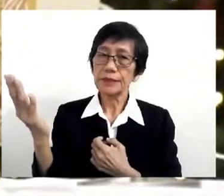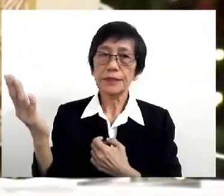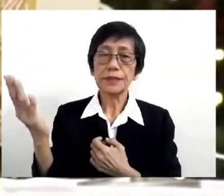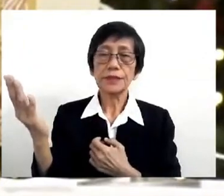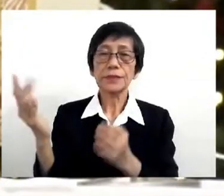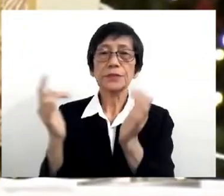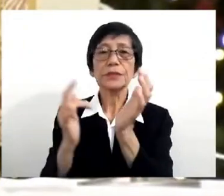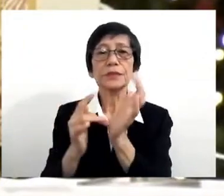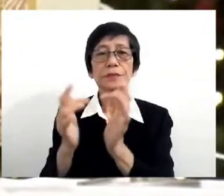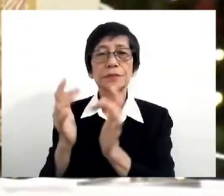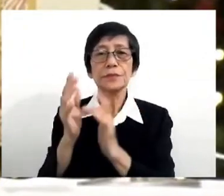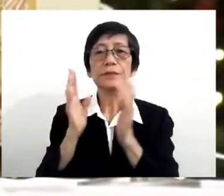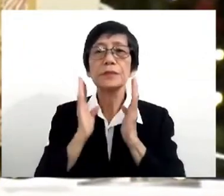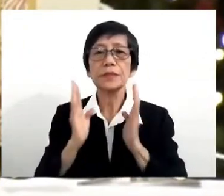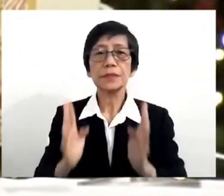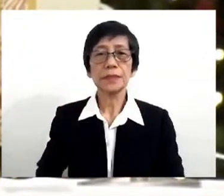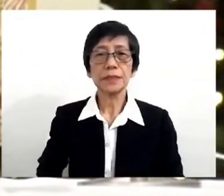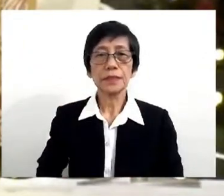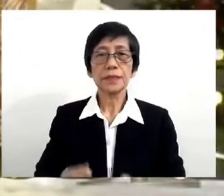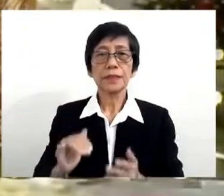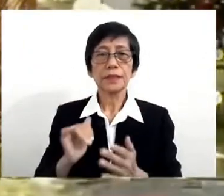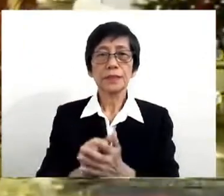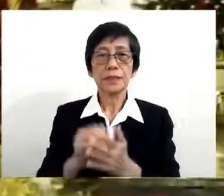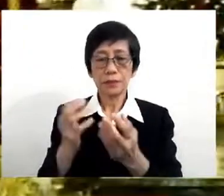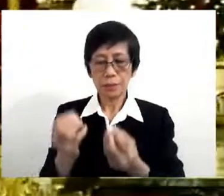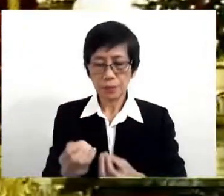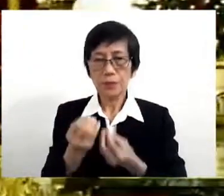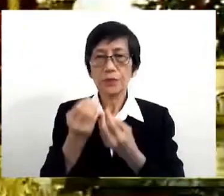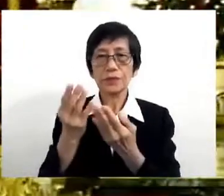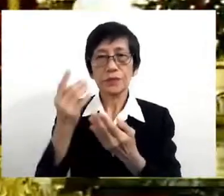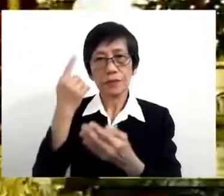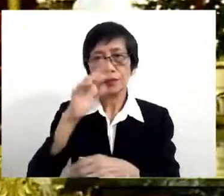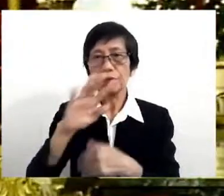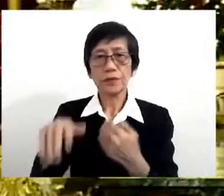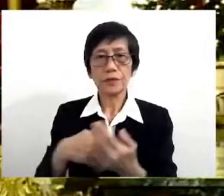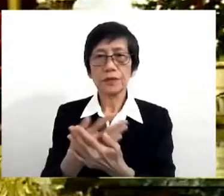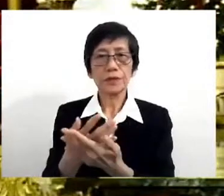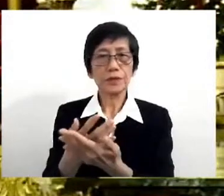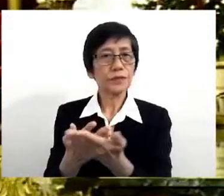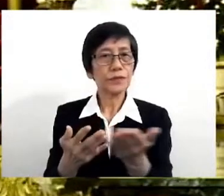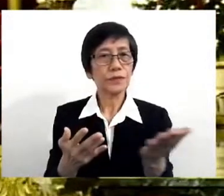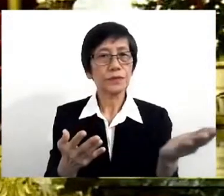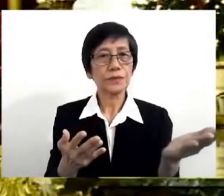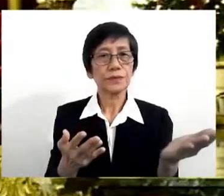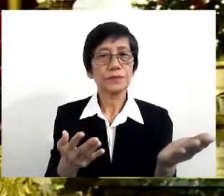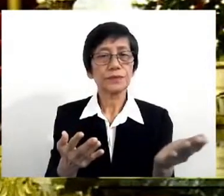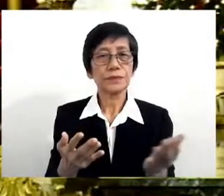katawan na ihahandog para sa inyo.